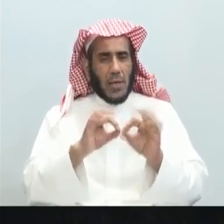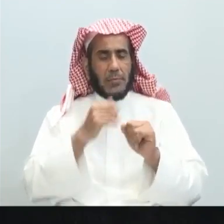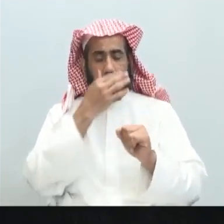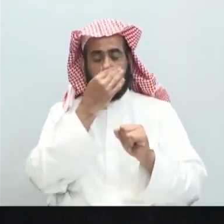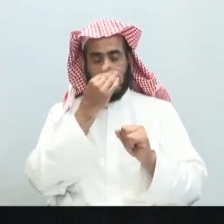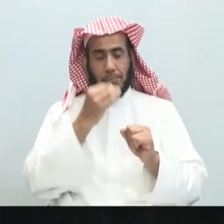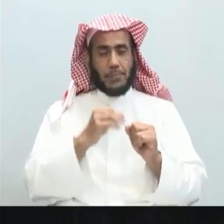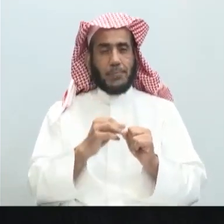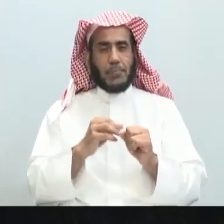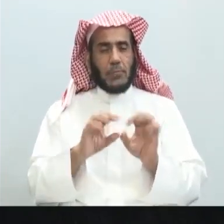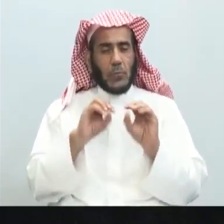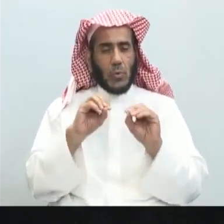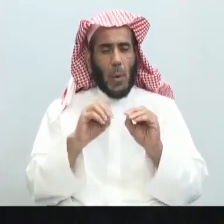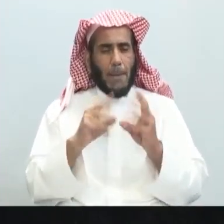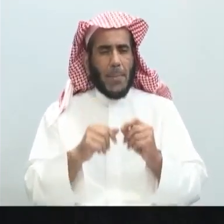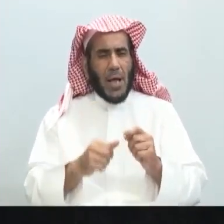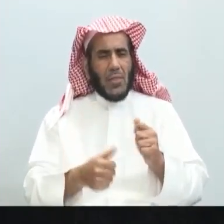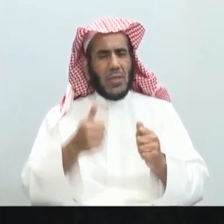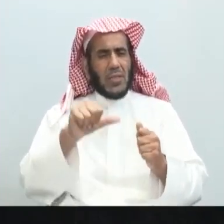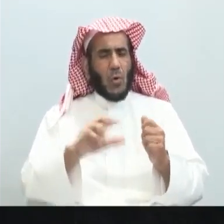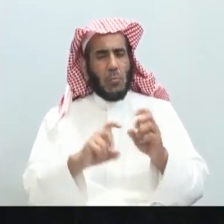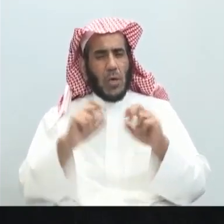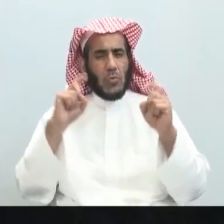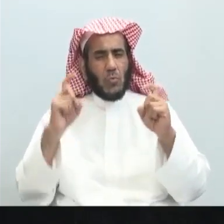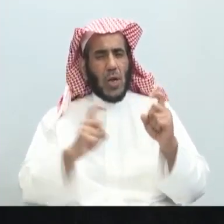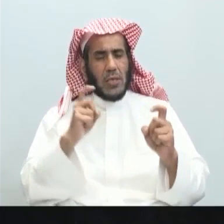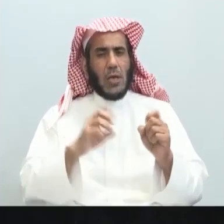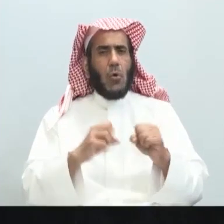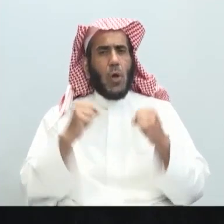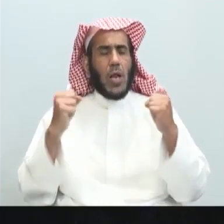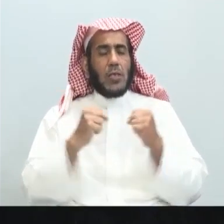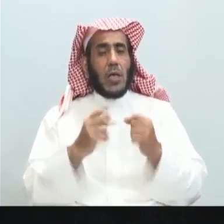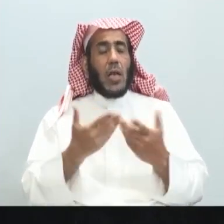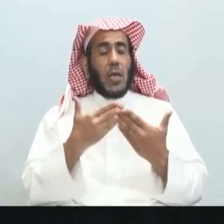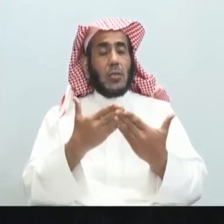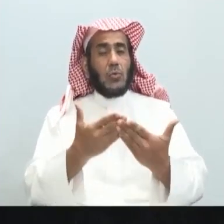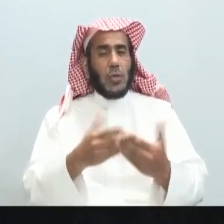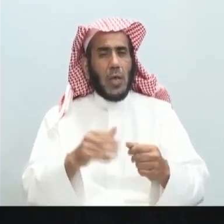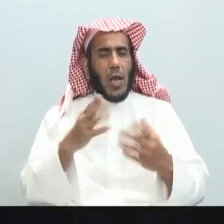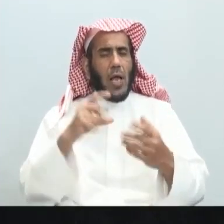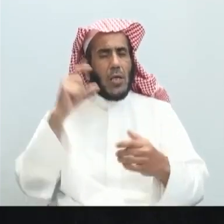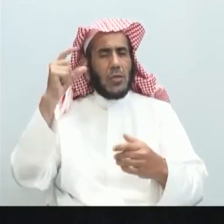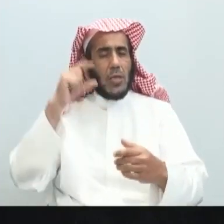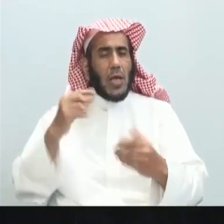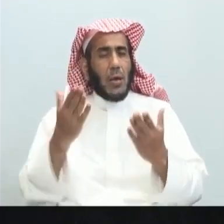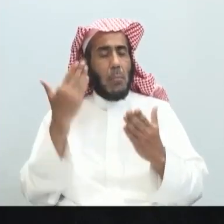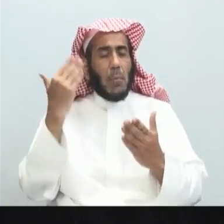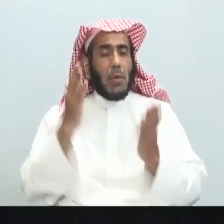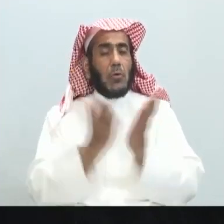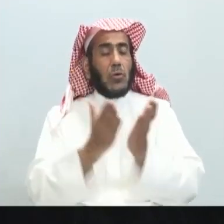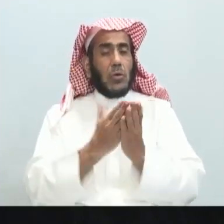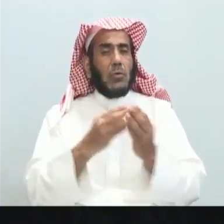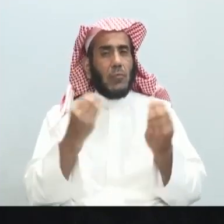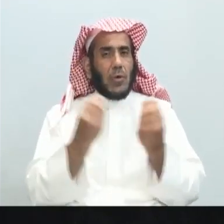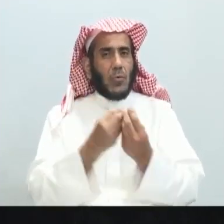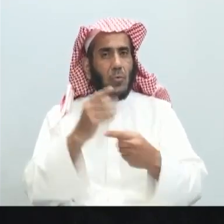و نذكر بعض التقويمات وكذلك الانشطه التي تعين باذن الله تعالى على استذكار ما مضى من الدروس فكونوا